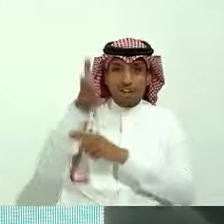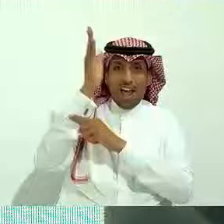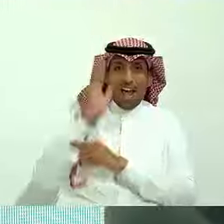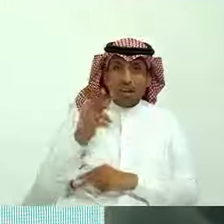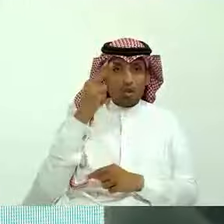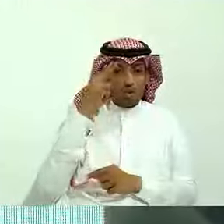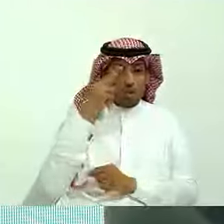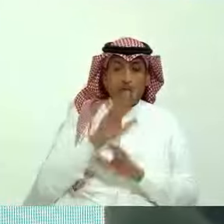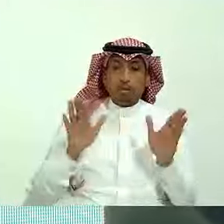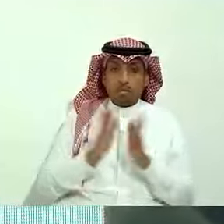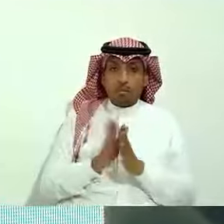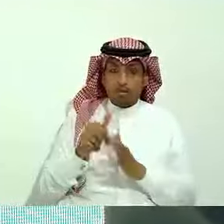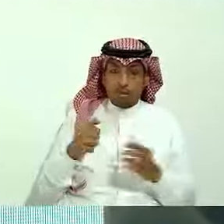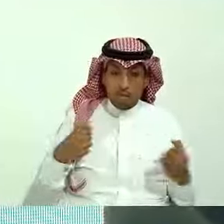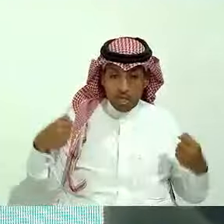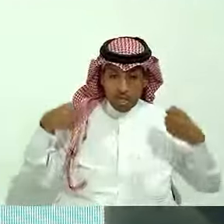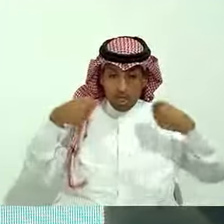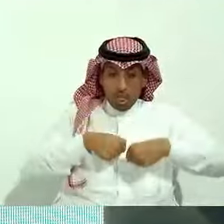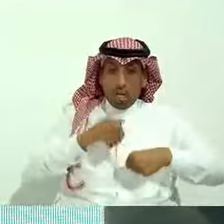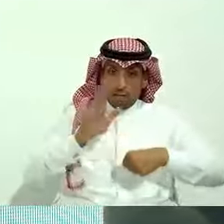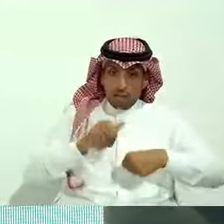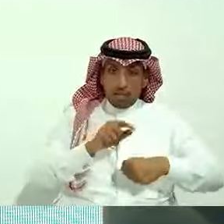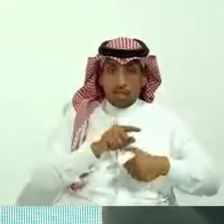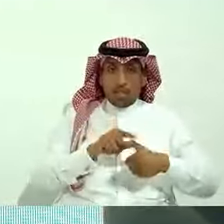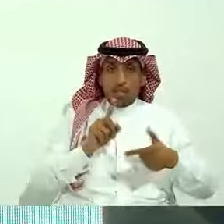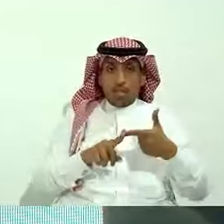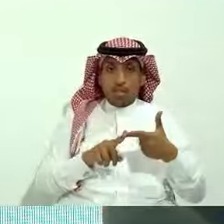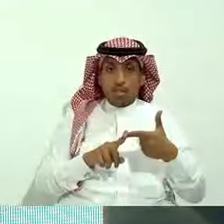فيه منه جاكيت وفيه منه